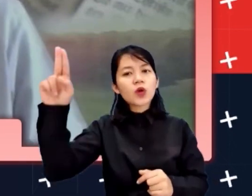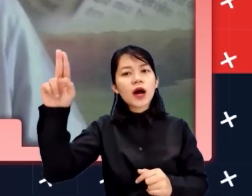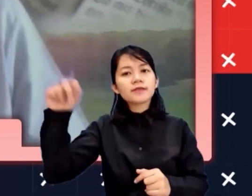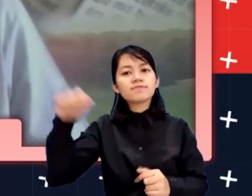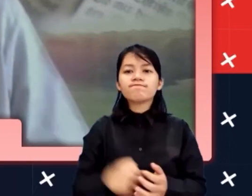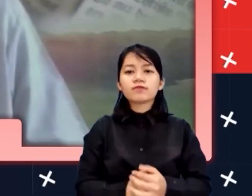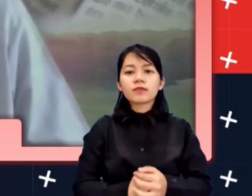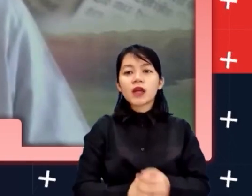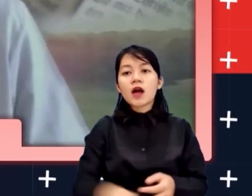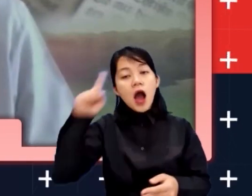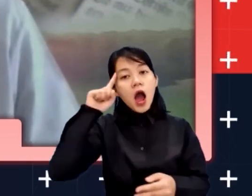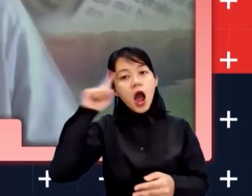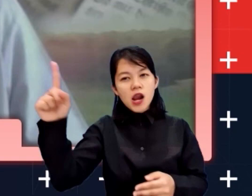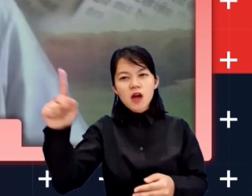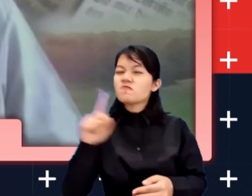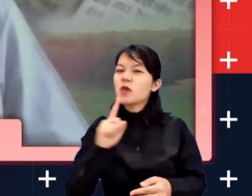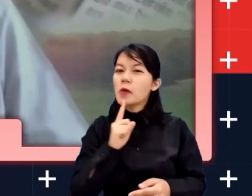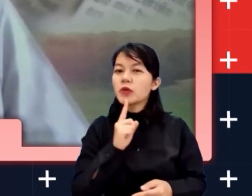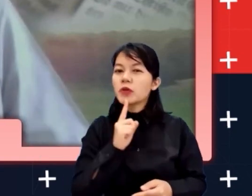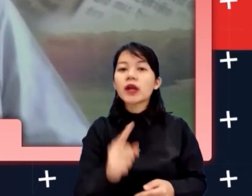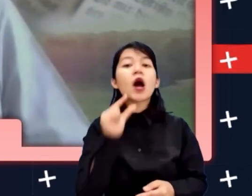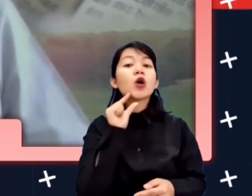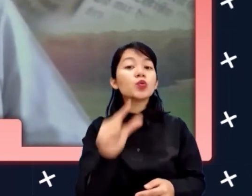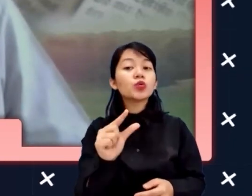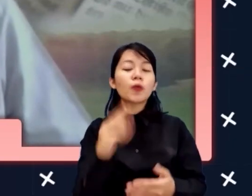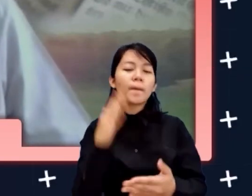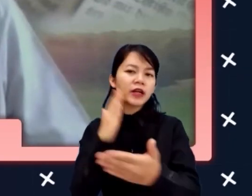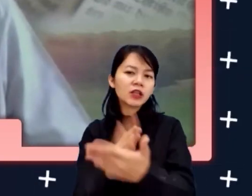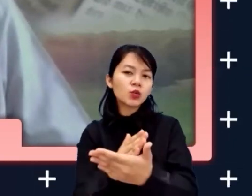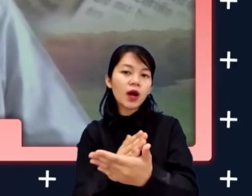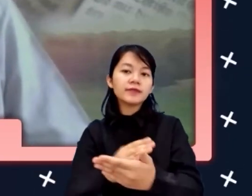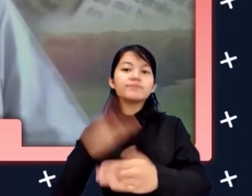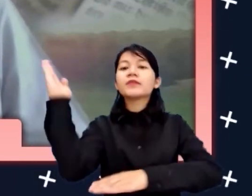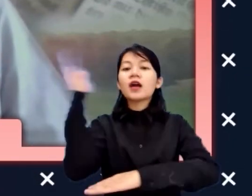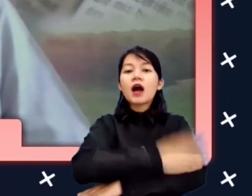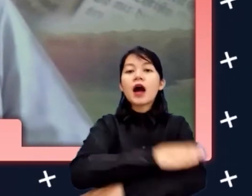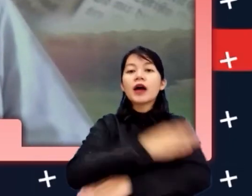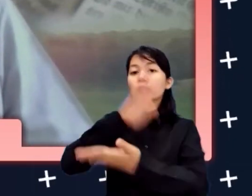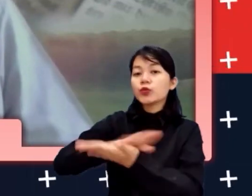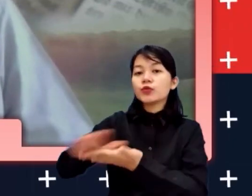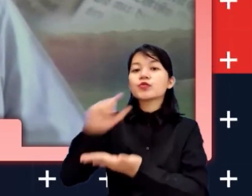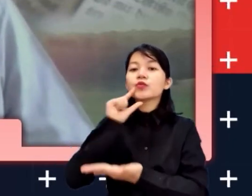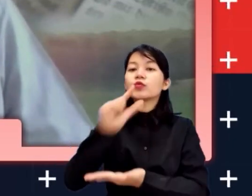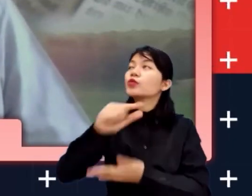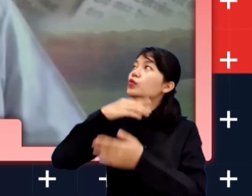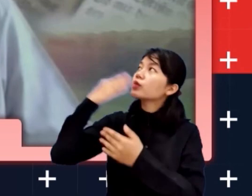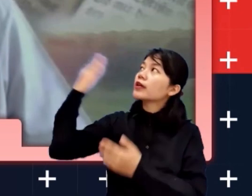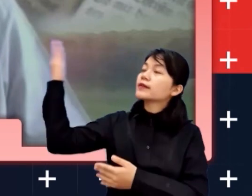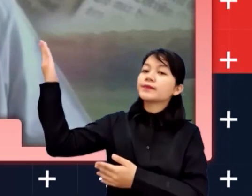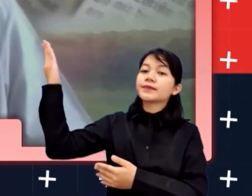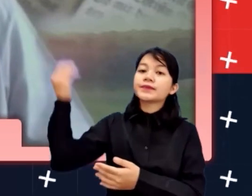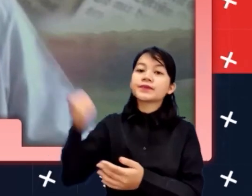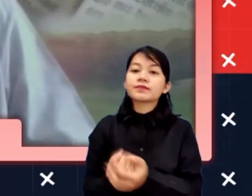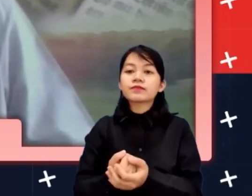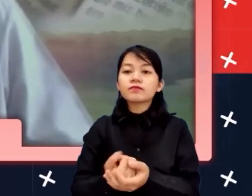menentukan hari kudus baginya. Dia sudah tentukan, yaitu hari